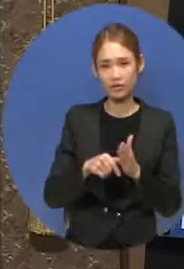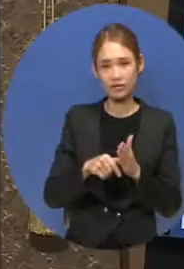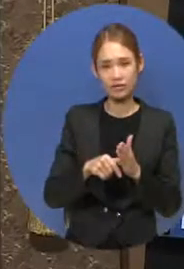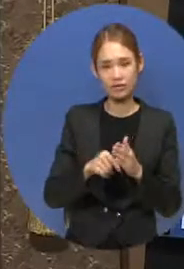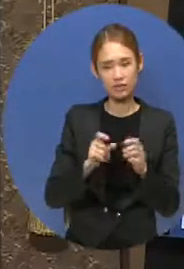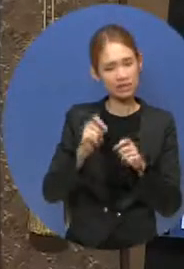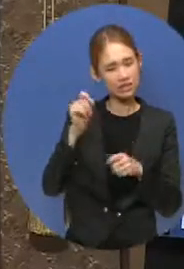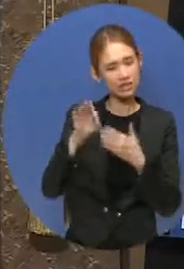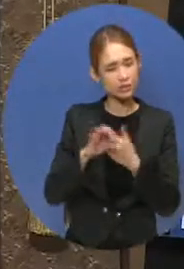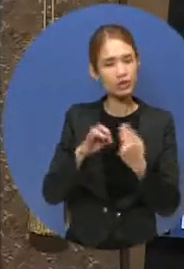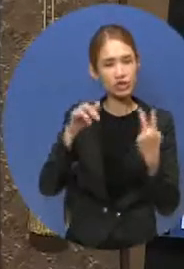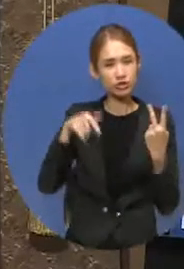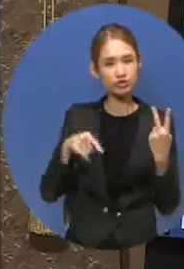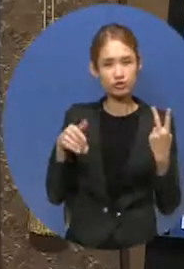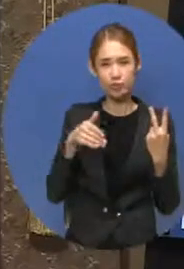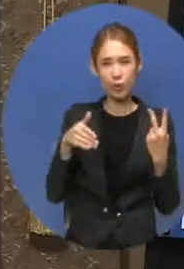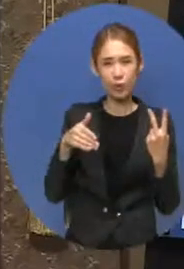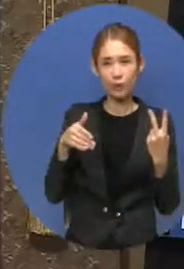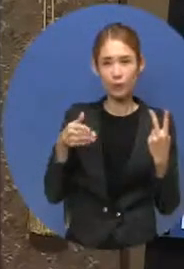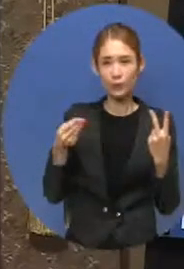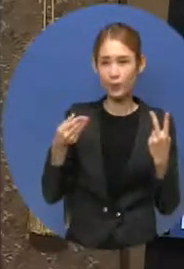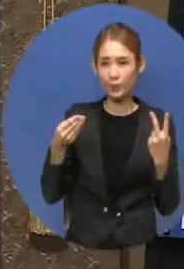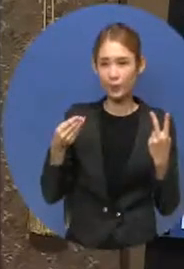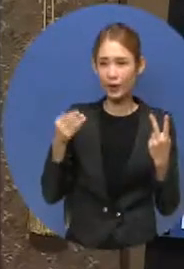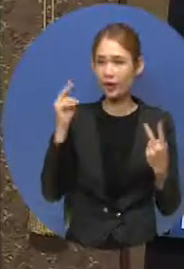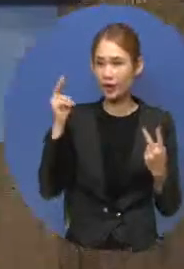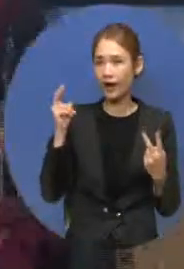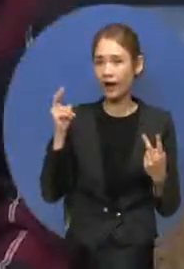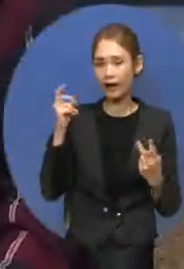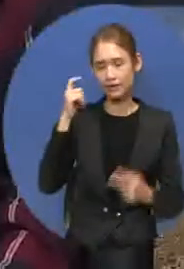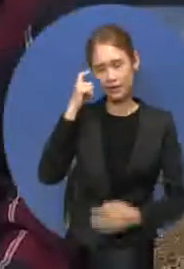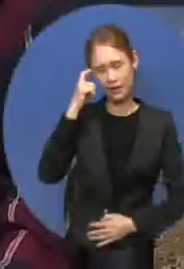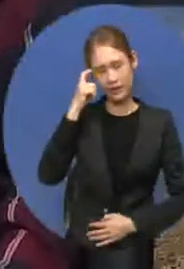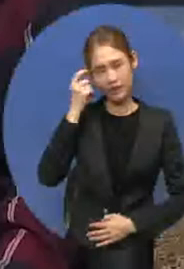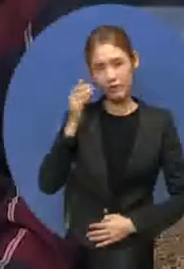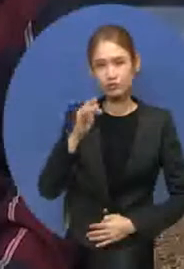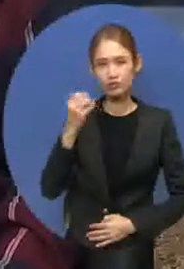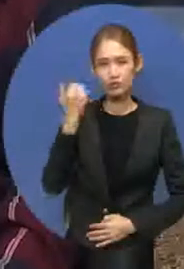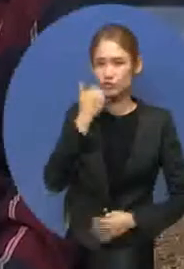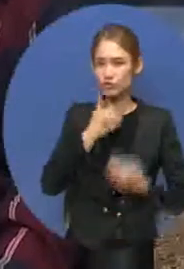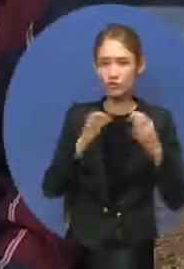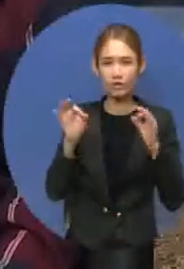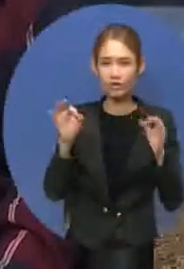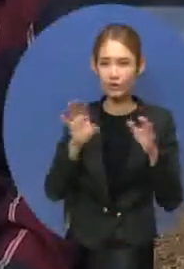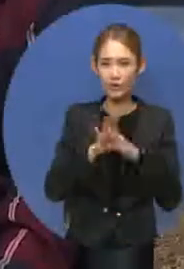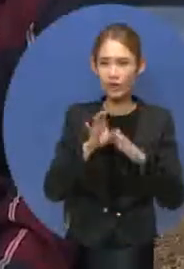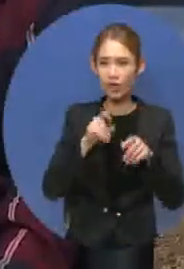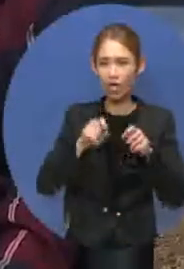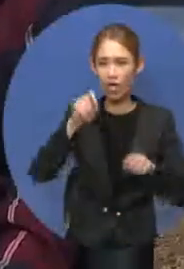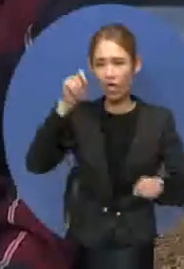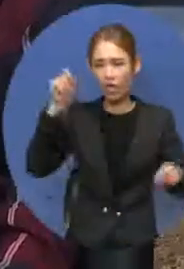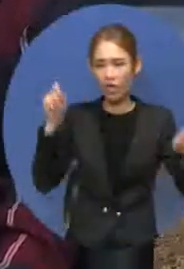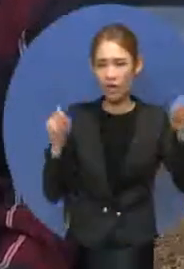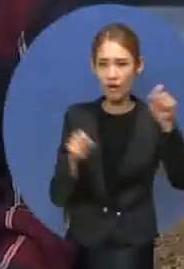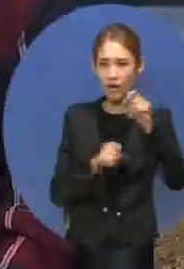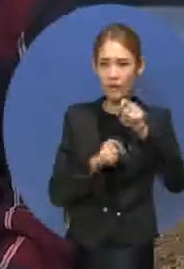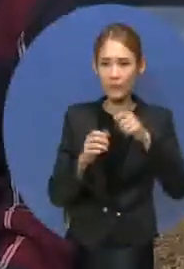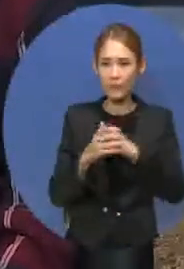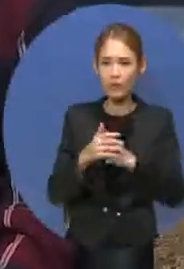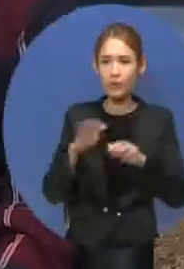2주? 그쵸. 정도면 이상이 종료될 것이다. 네, 라고 누구도 예측하지 못했어요. 이렇게 길어질 맞습니다. 것이라고. 이렇게 지금